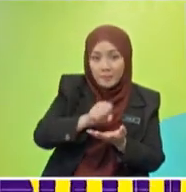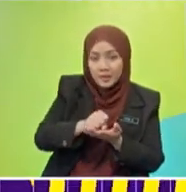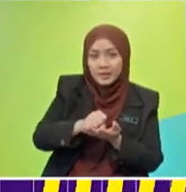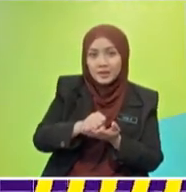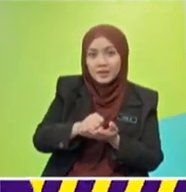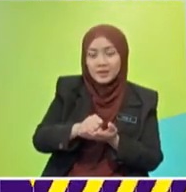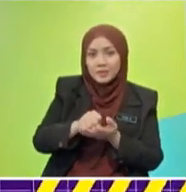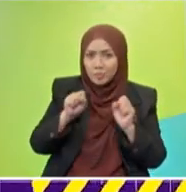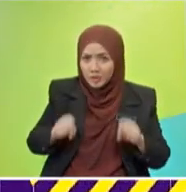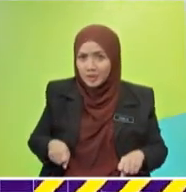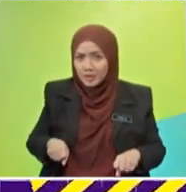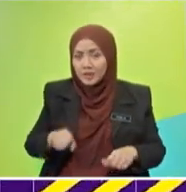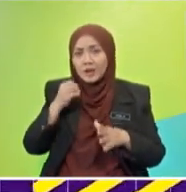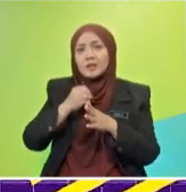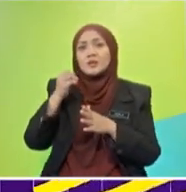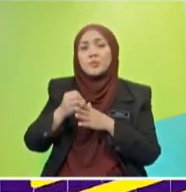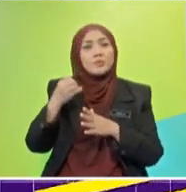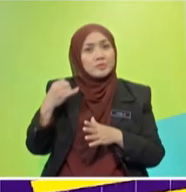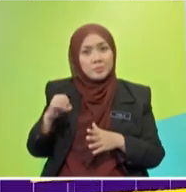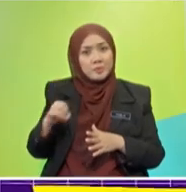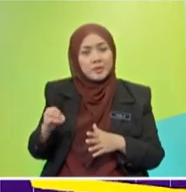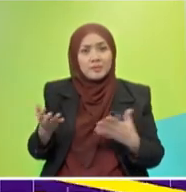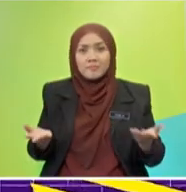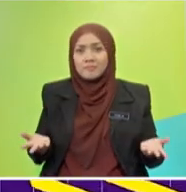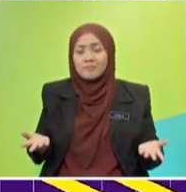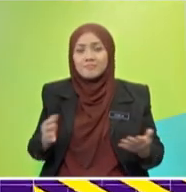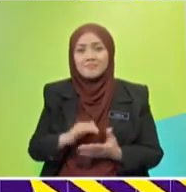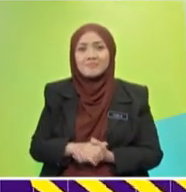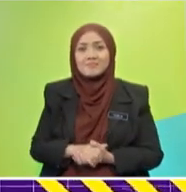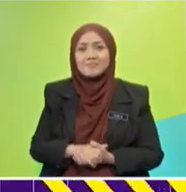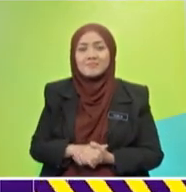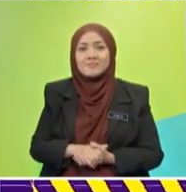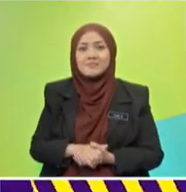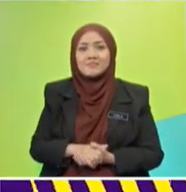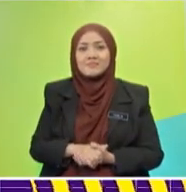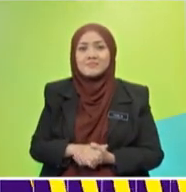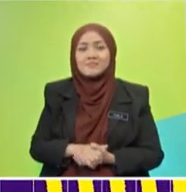boleh boleh pasti apa kita tanya